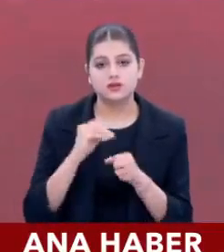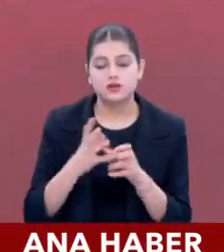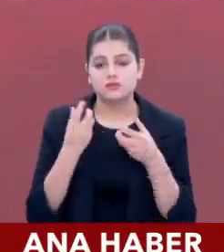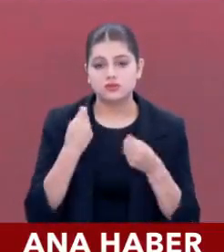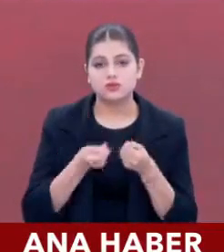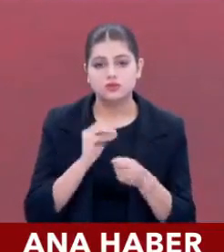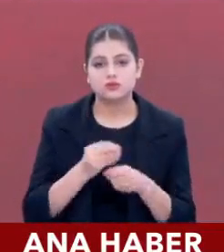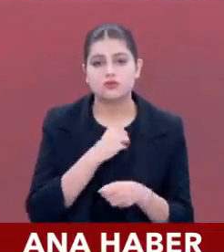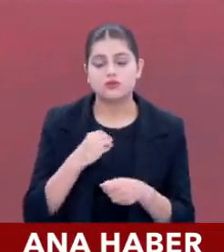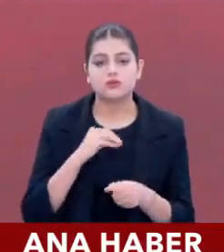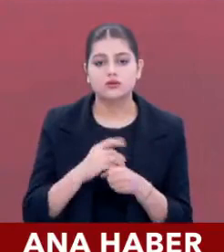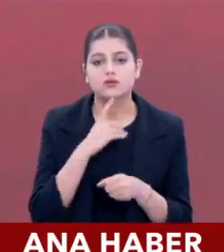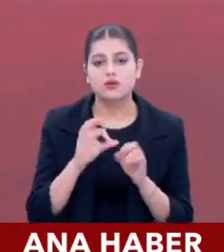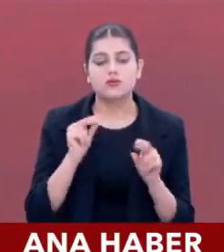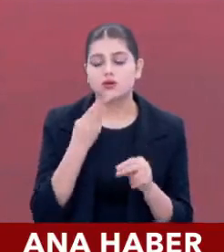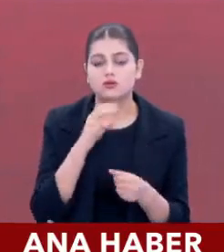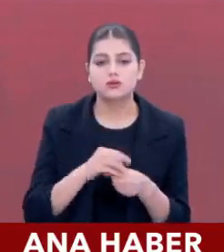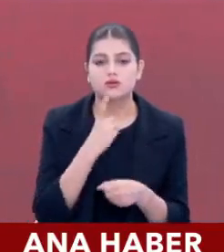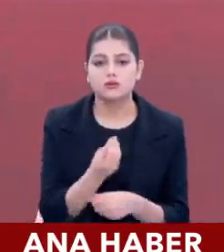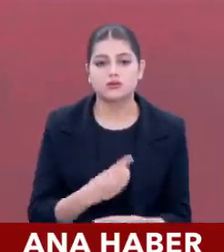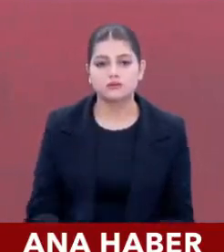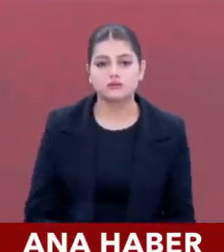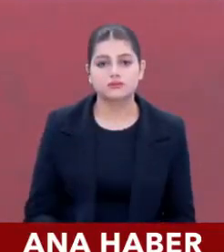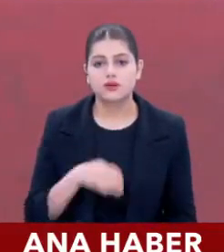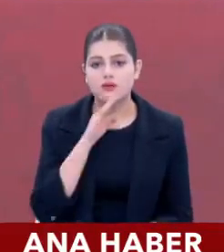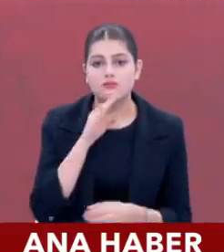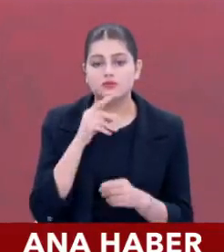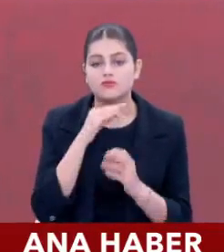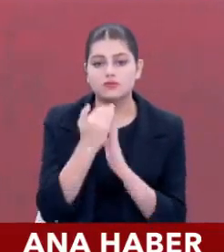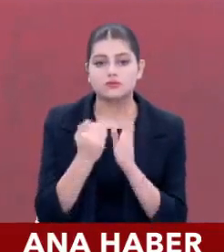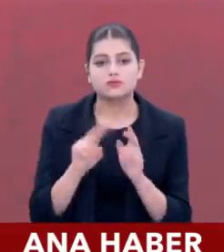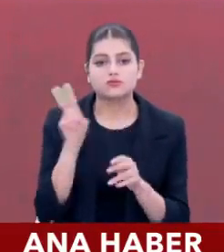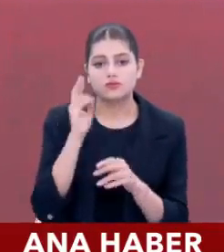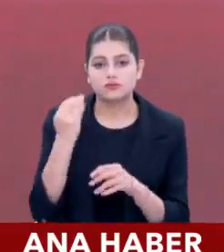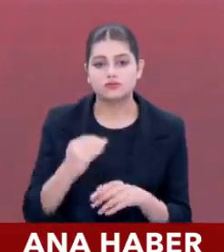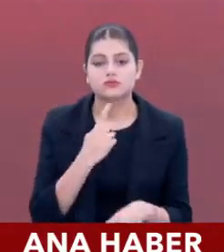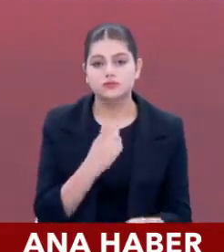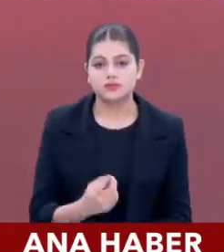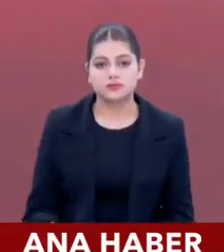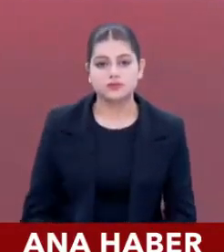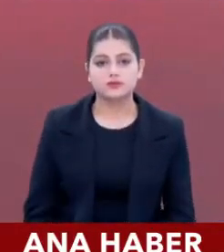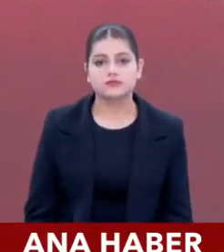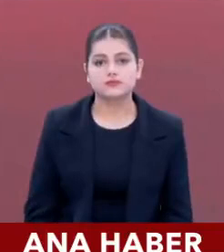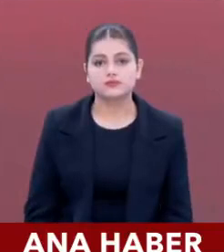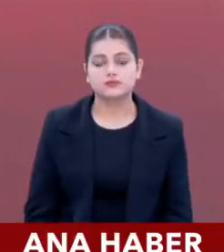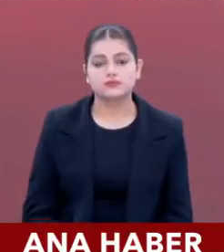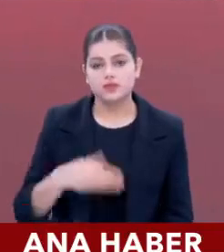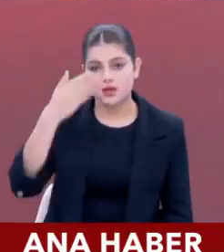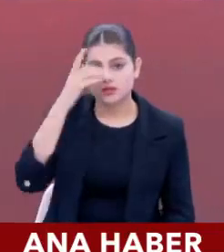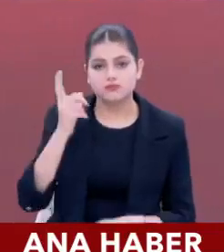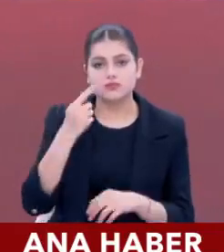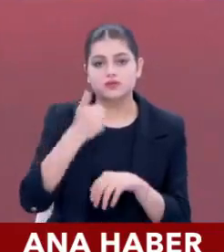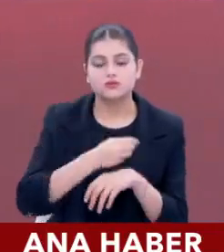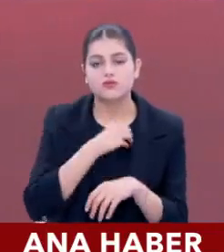almaya çalışıyor Doktorlar özellikle Ama yetmiyor Avrupa sıralamasında sonuncuyuz sonuncu Yani hasta başına